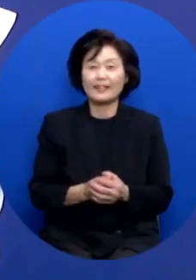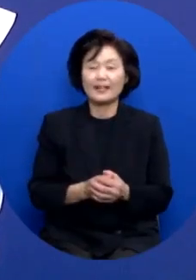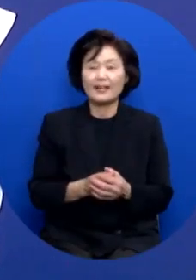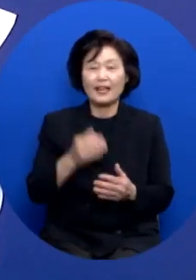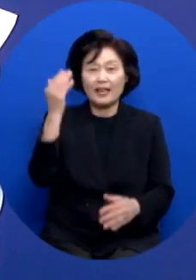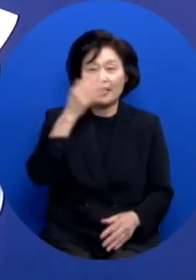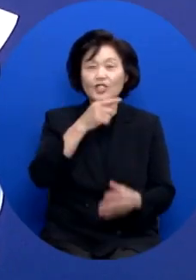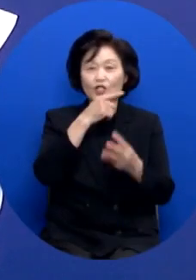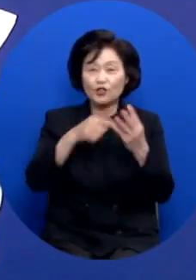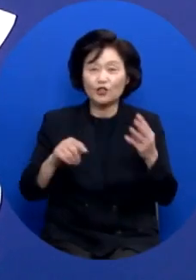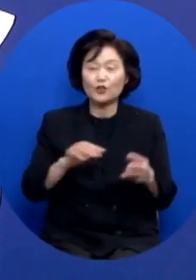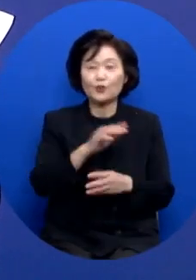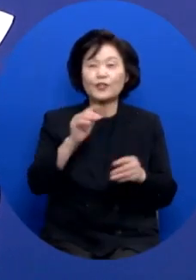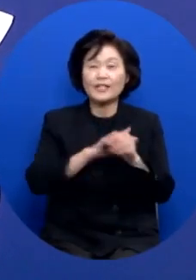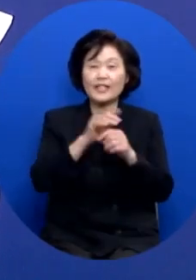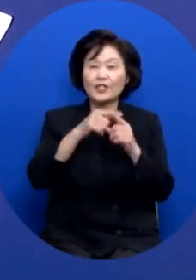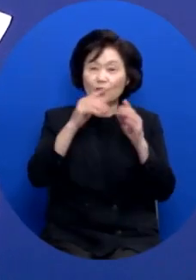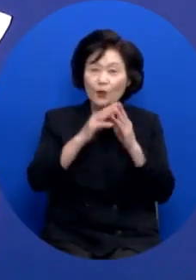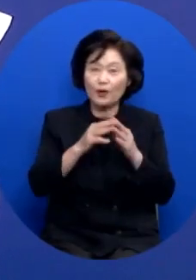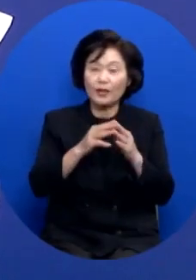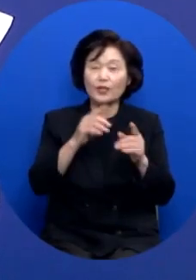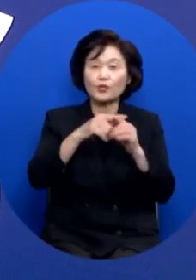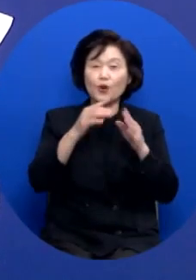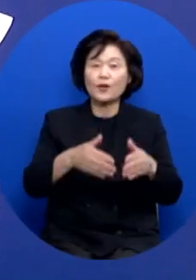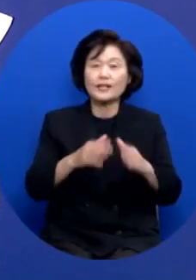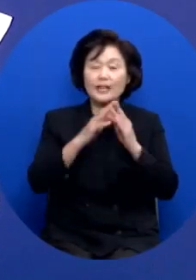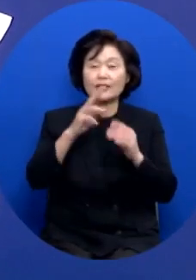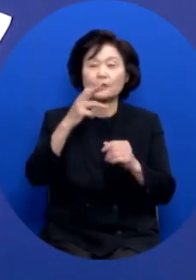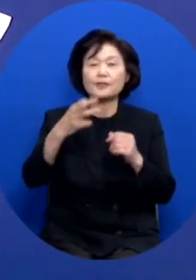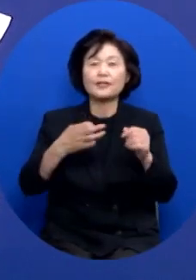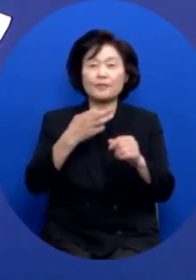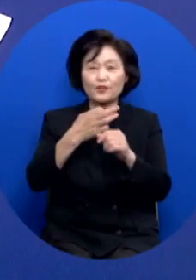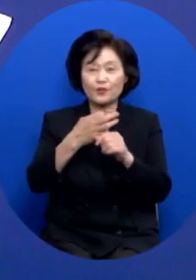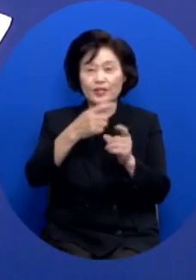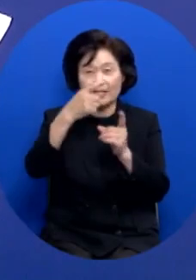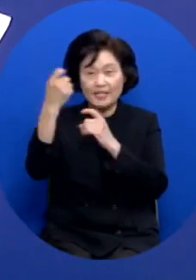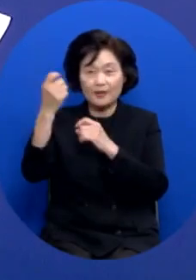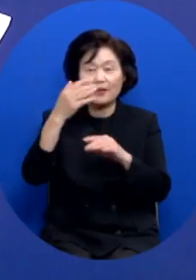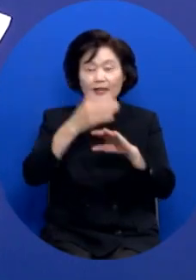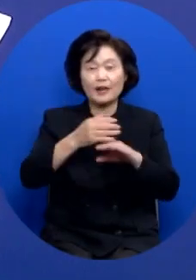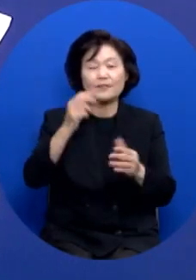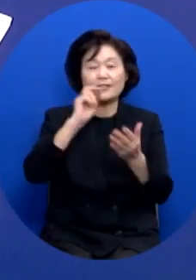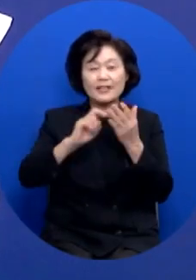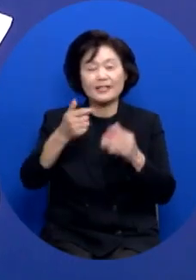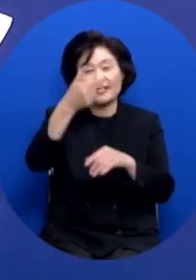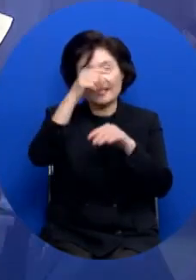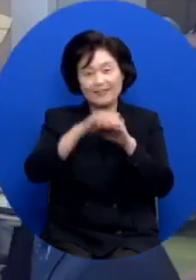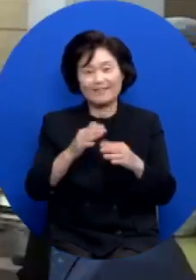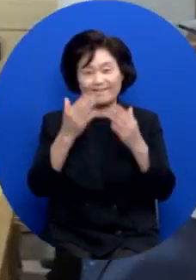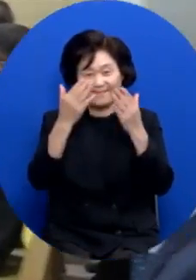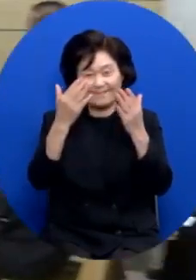청주 우리 사랑교회는 교회 창립 13주년을 기념해 감사 찬양 예배를 드렸습니다.